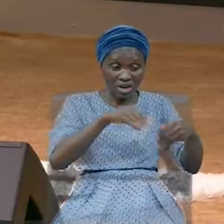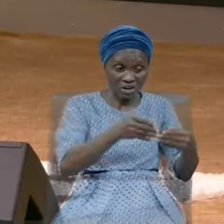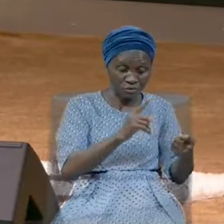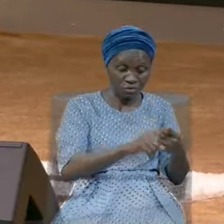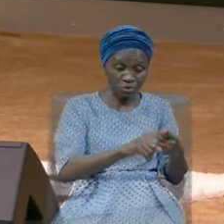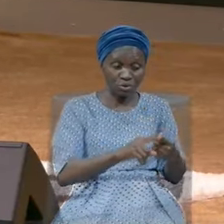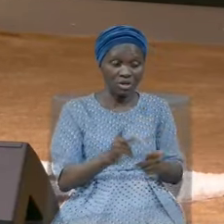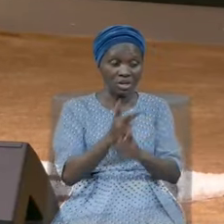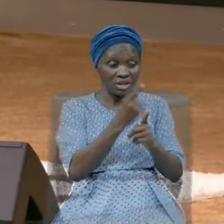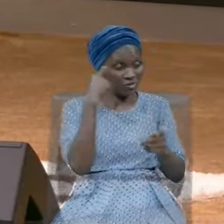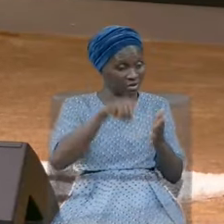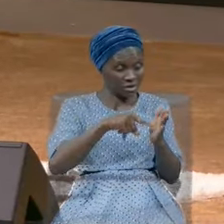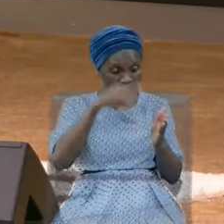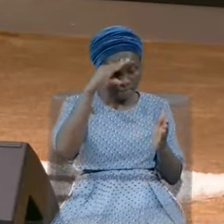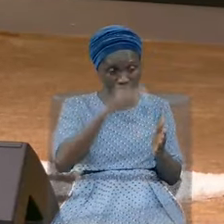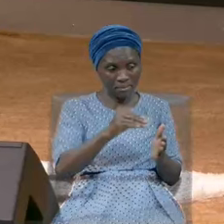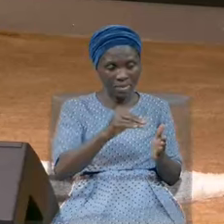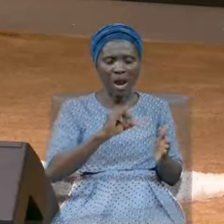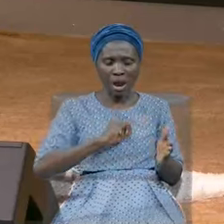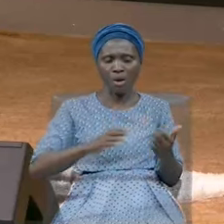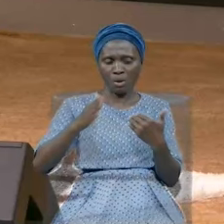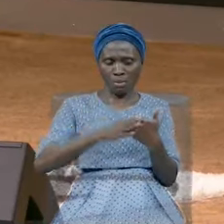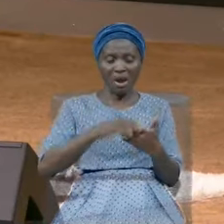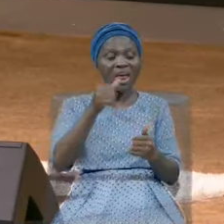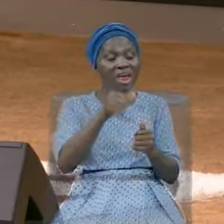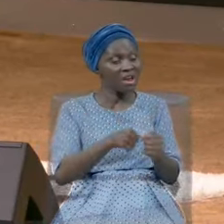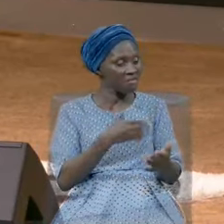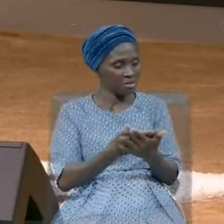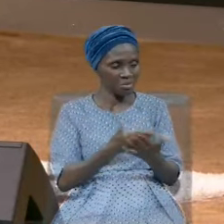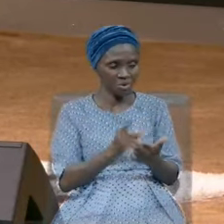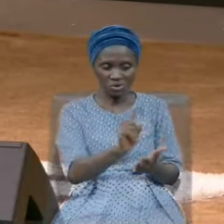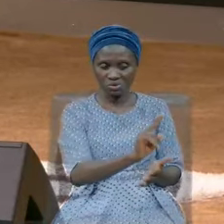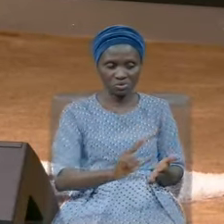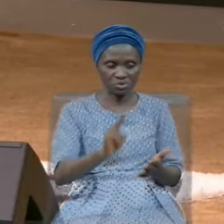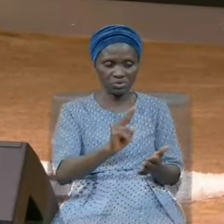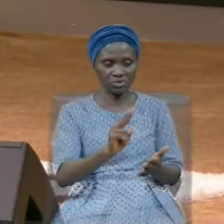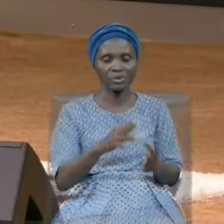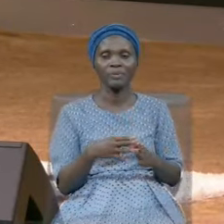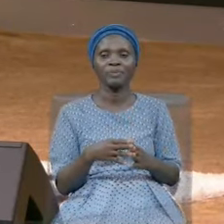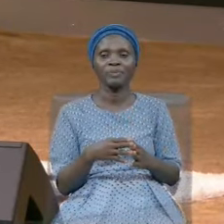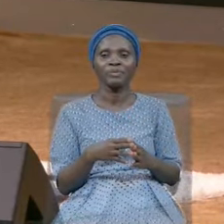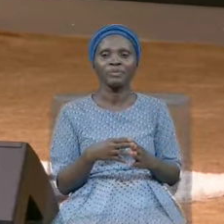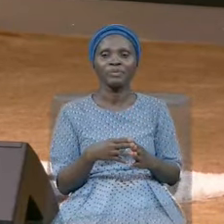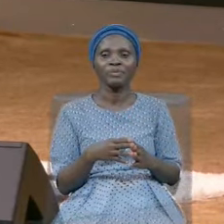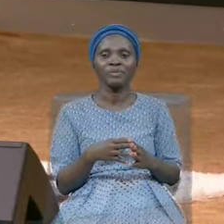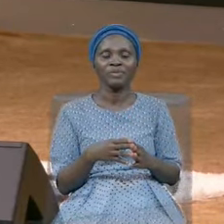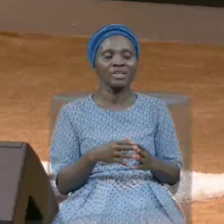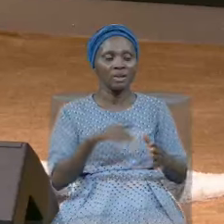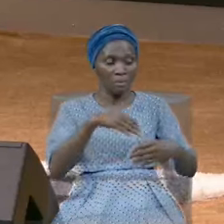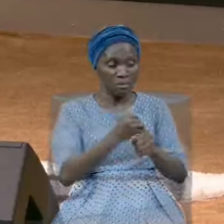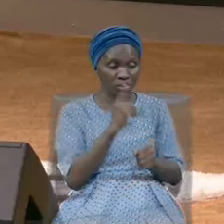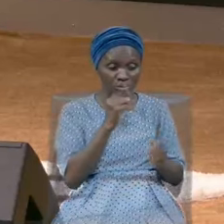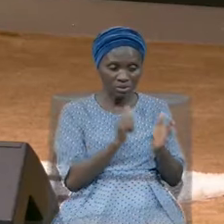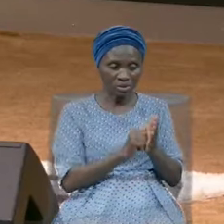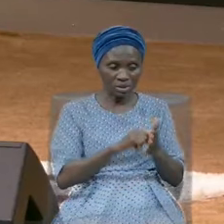je reviendrai. Tout ce que vous aurez dépensé sur lui, je ne limite pas ce que vous dépensez, mais faites tout